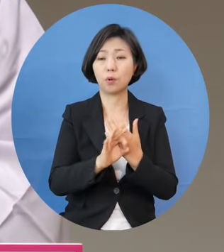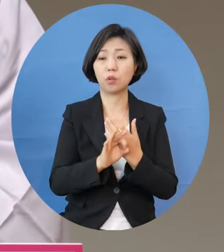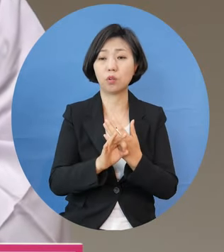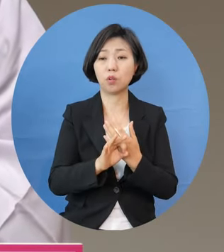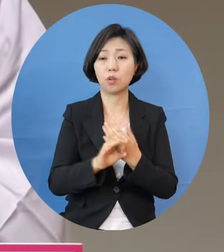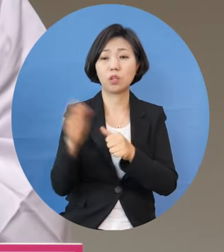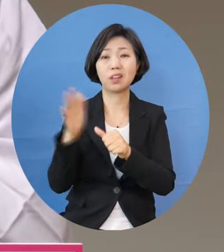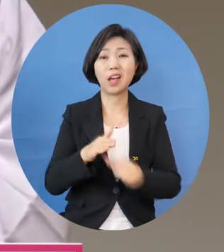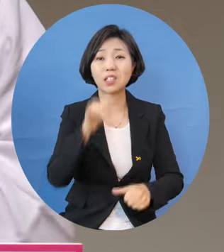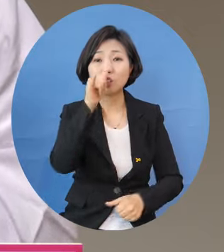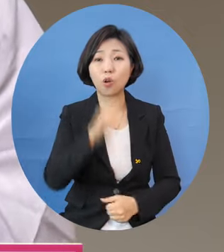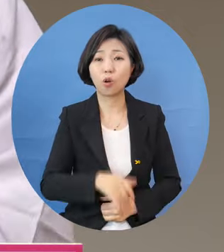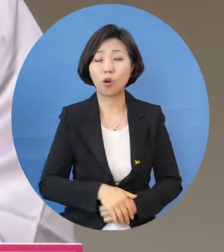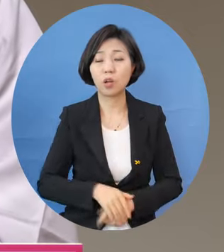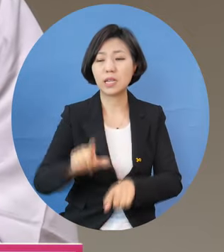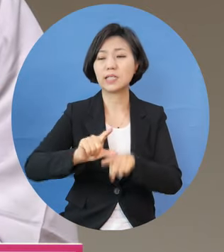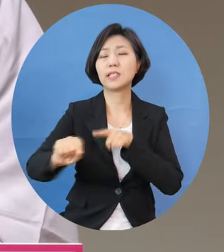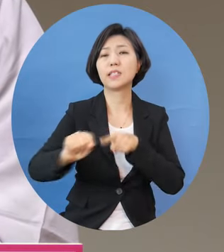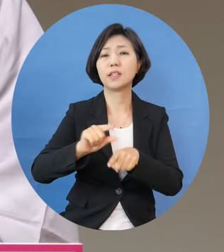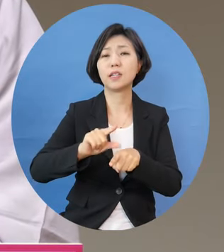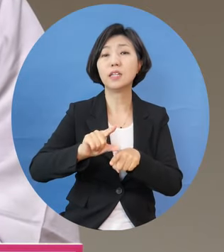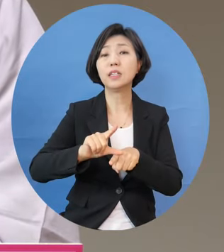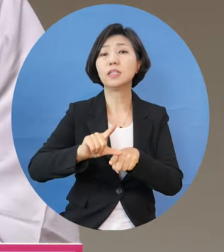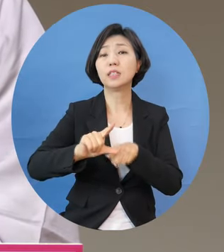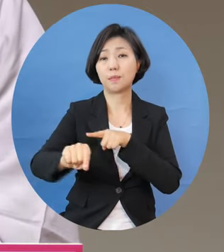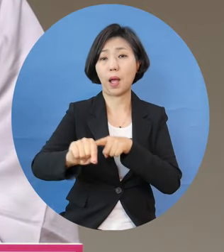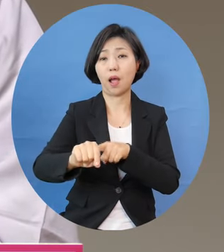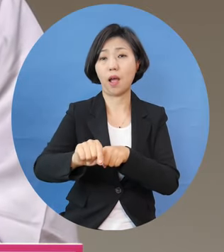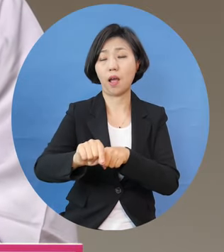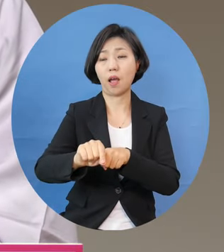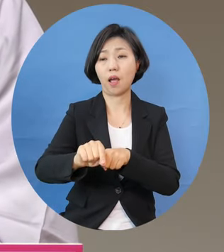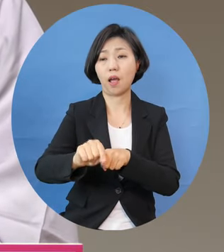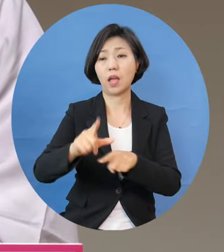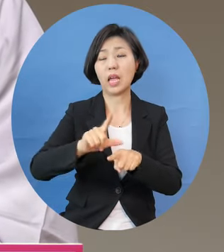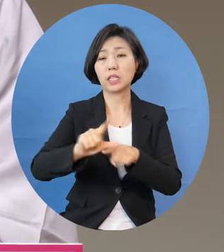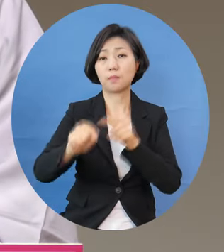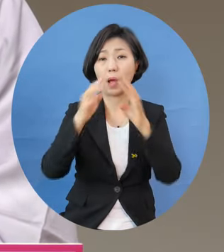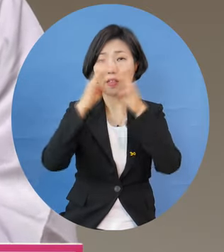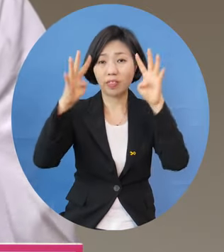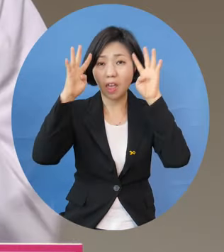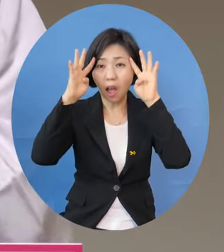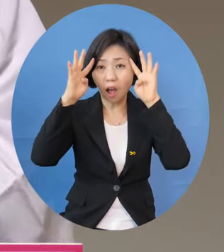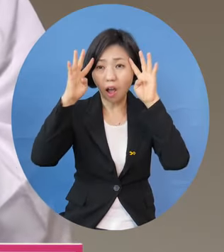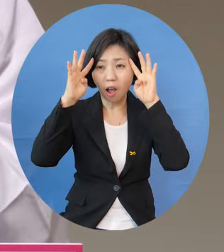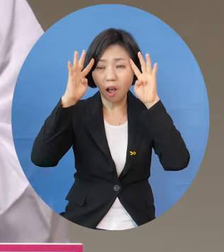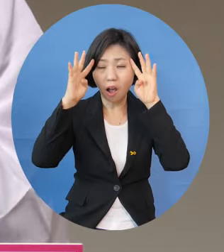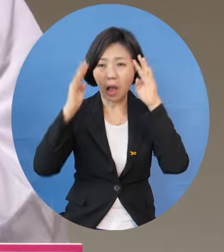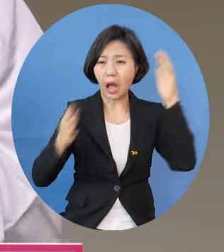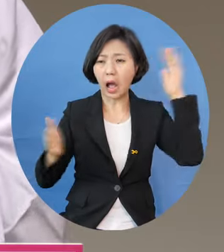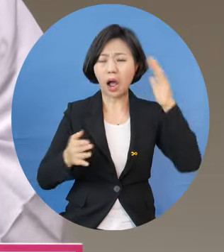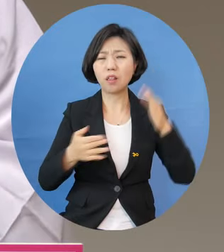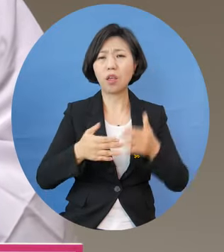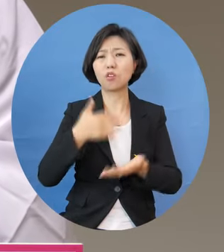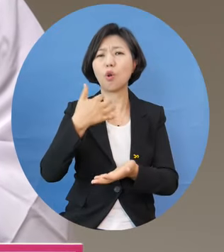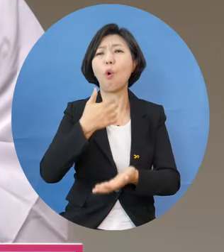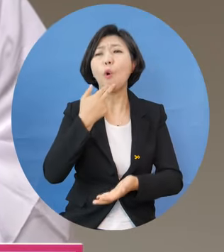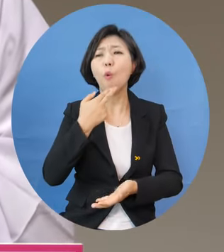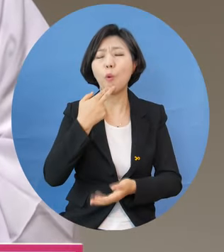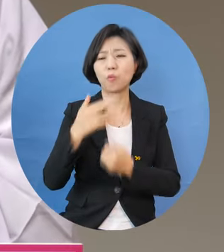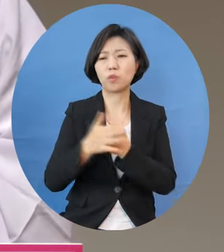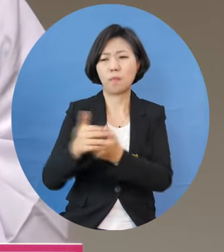떨어져요. 미달. 지방에 가면 지금 학생을 막 모셔간다고